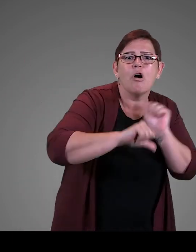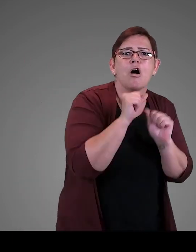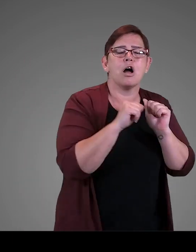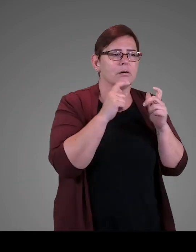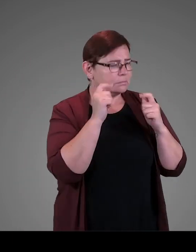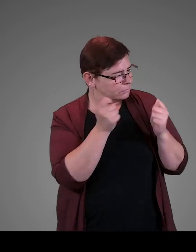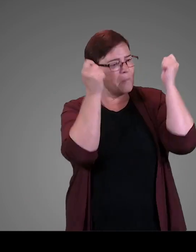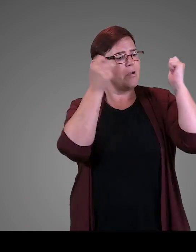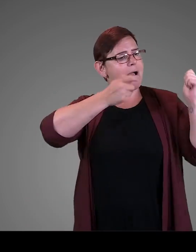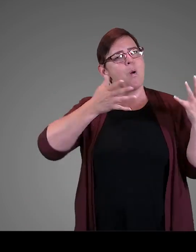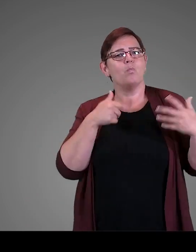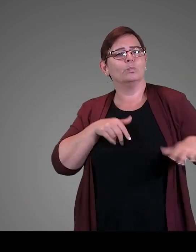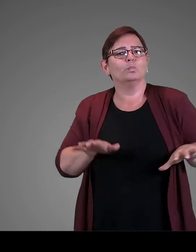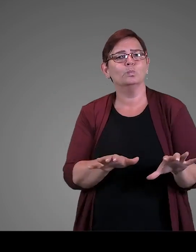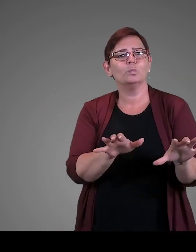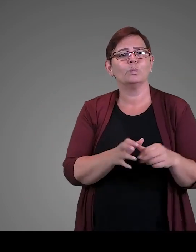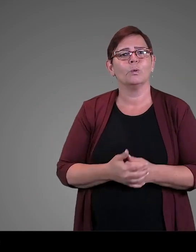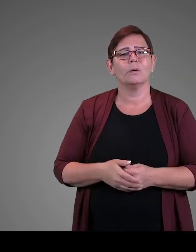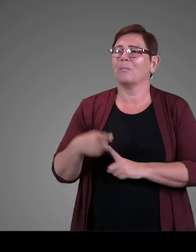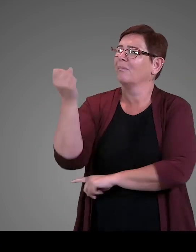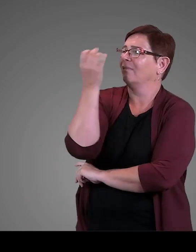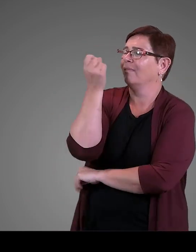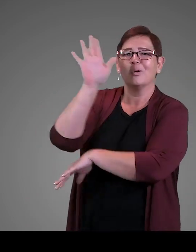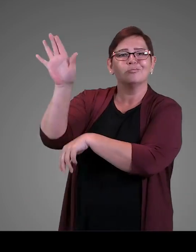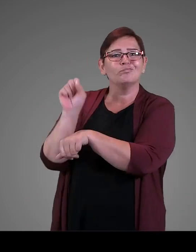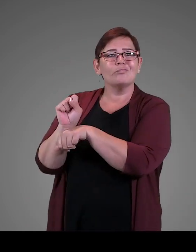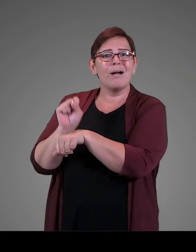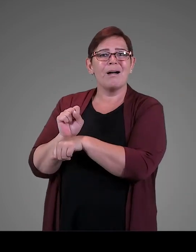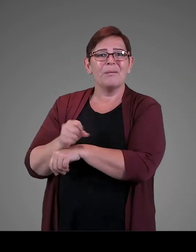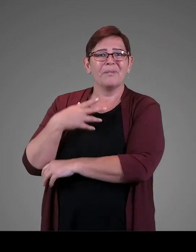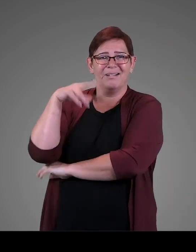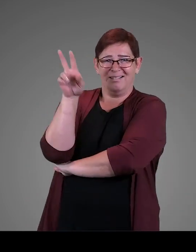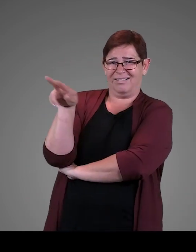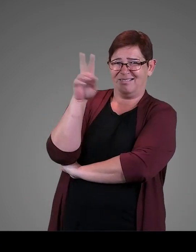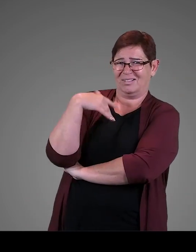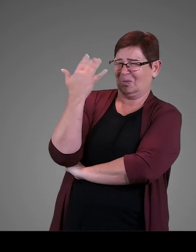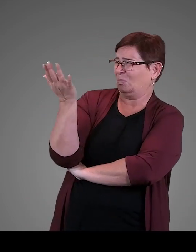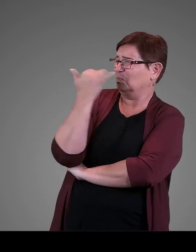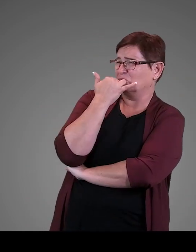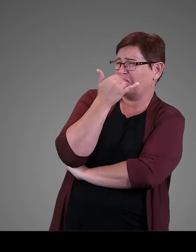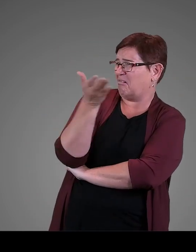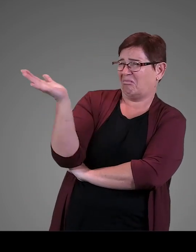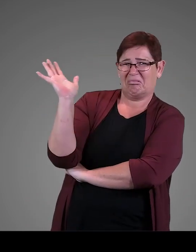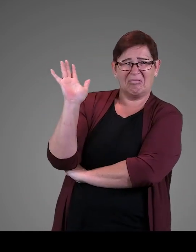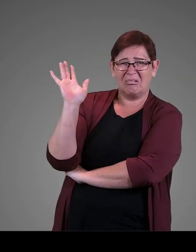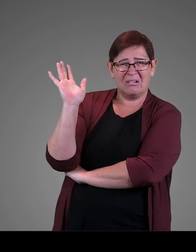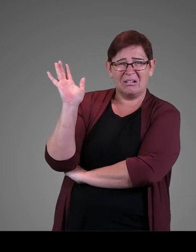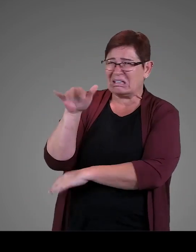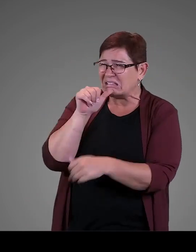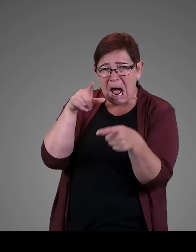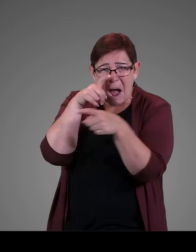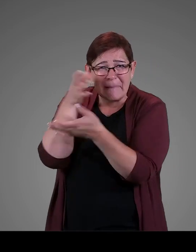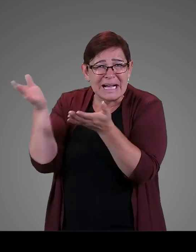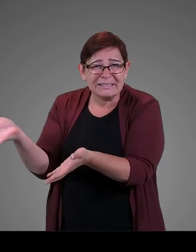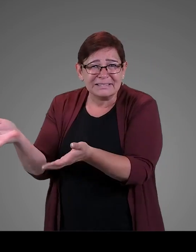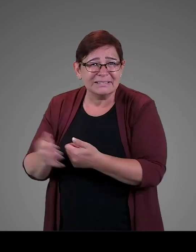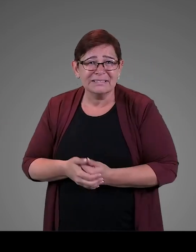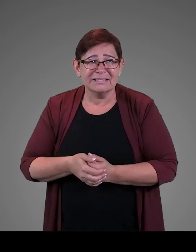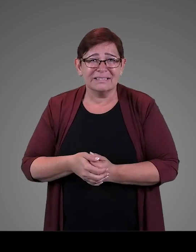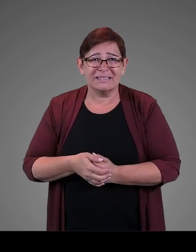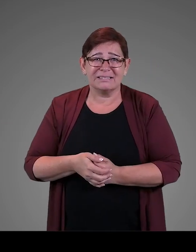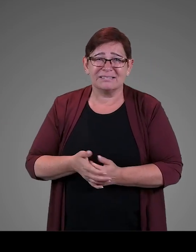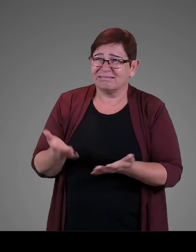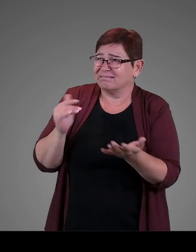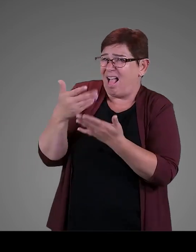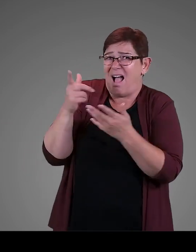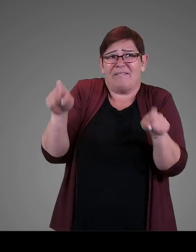de célébrer ce qu'on fait. Puis parfois, il me parle de son job, je suis comme, what is wrong with you people? C'est pas si compliqué que ça. Il